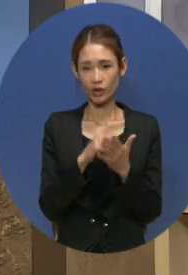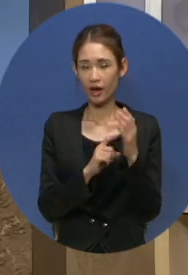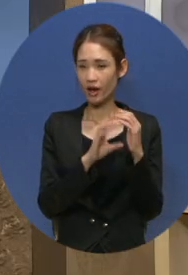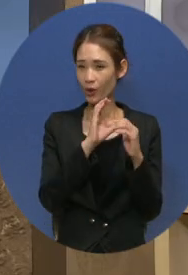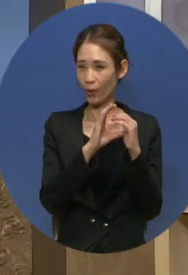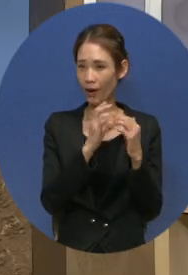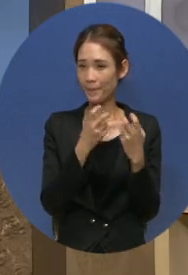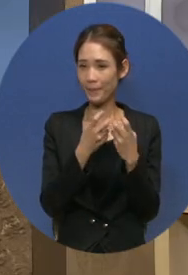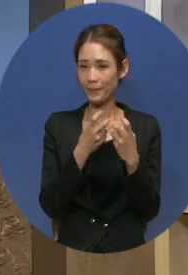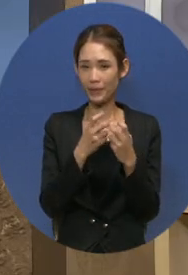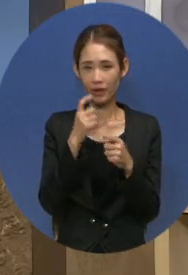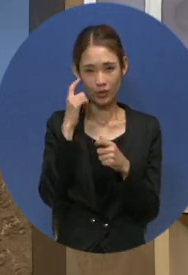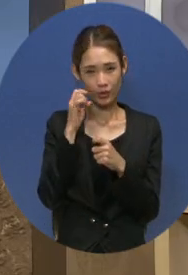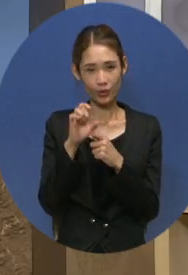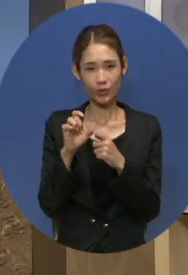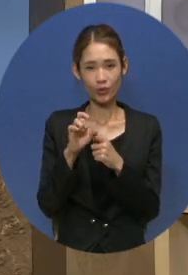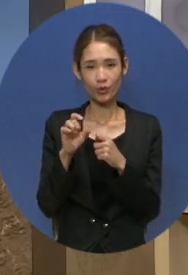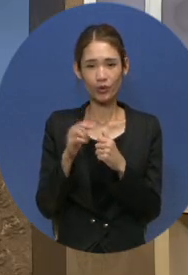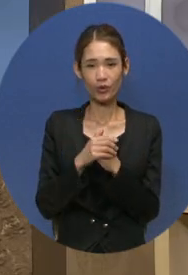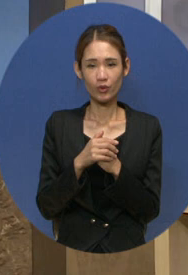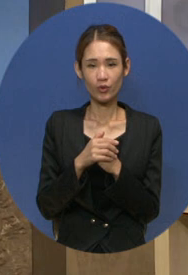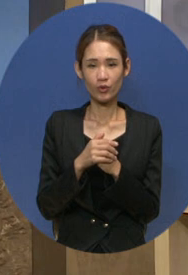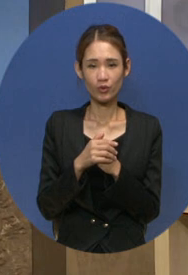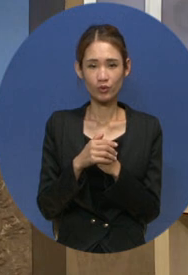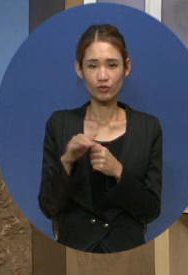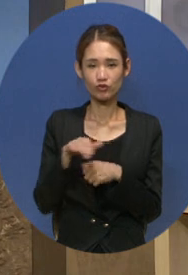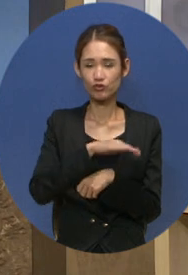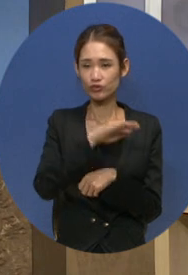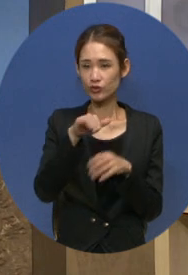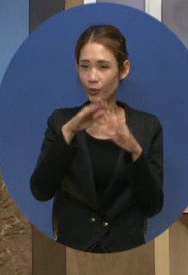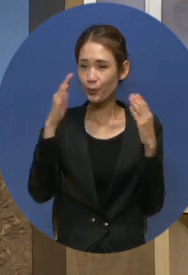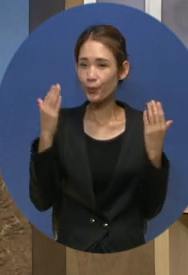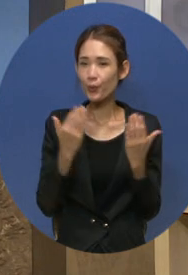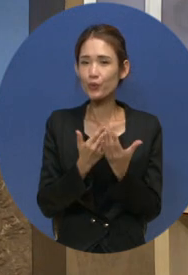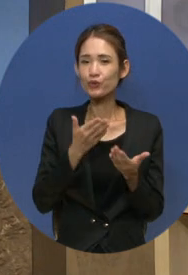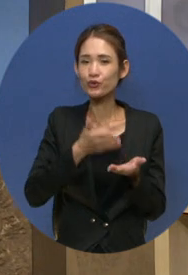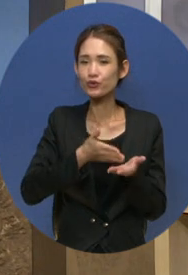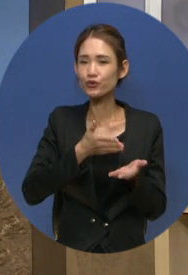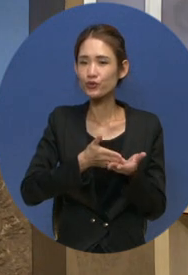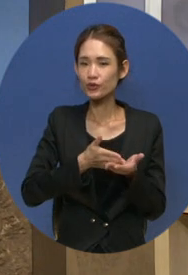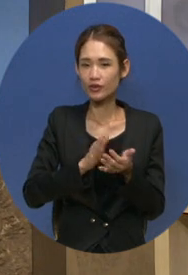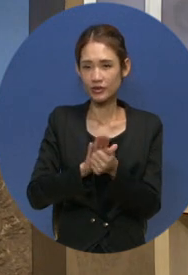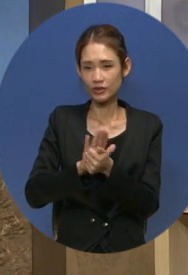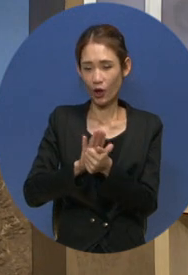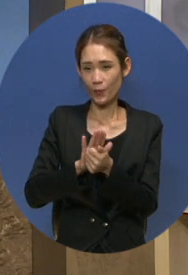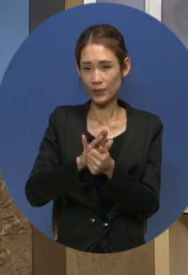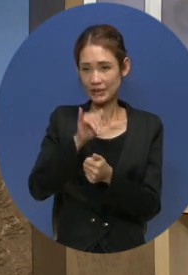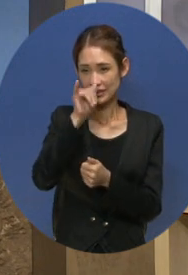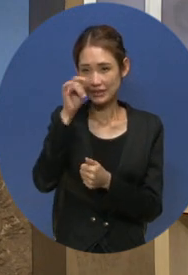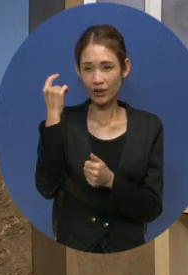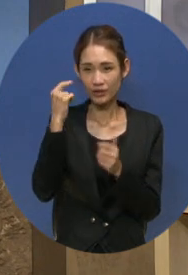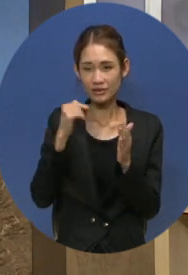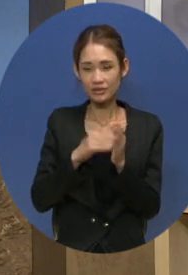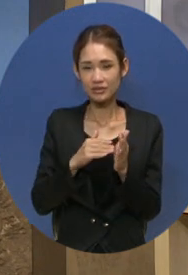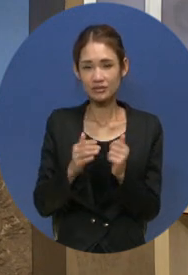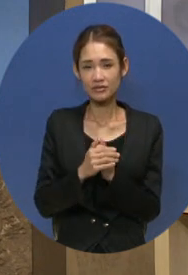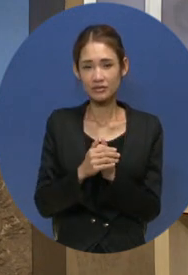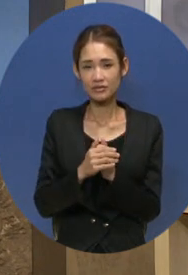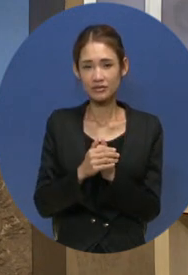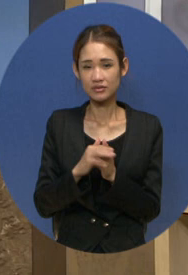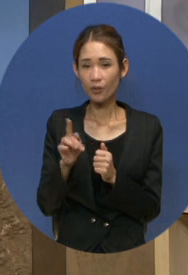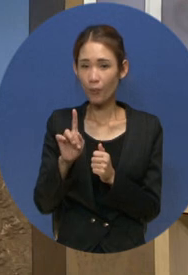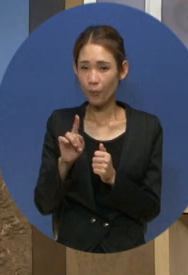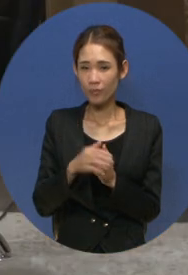소통하는 방법을 고민하시면서 또 우리 모두 뉴스라는 서비스도 예. 하고 계신다고 들었거든요. 예. 이 서비스는